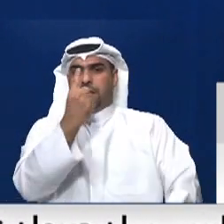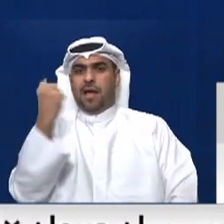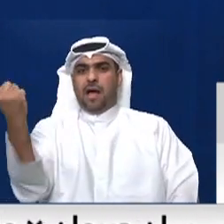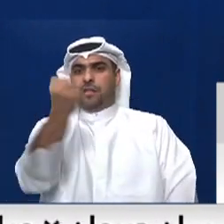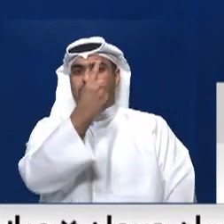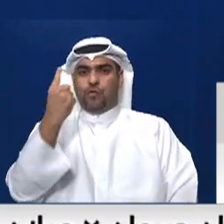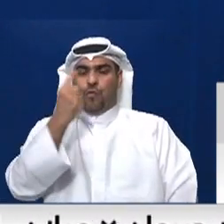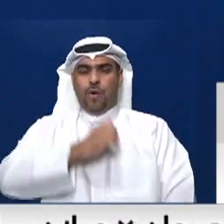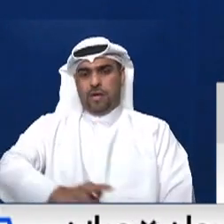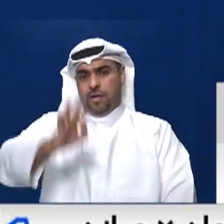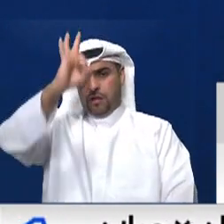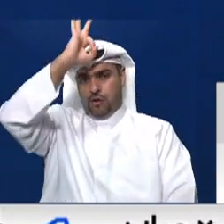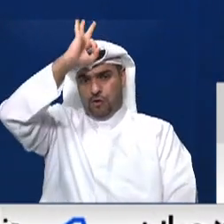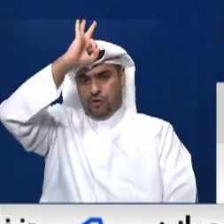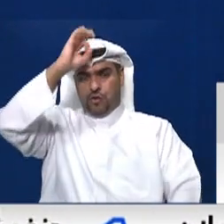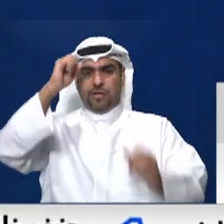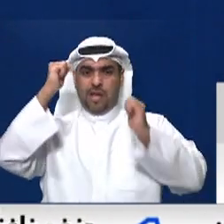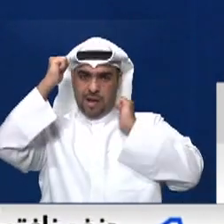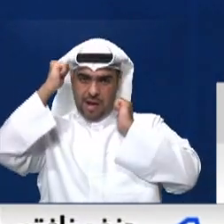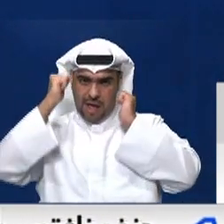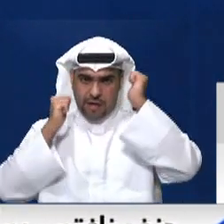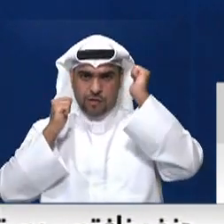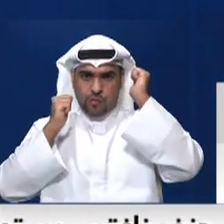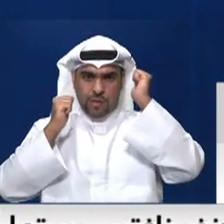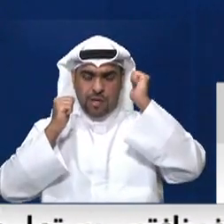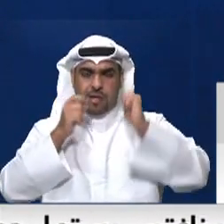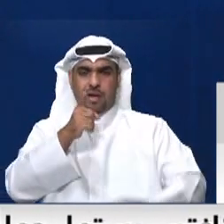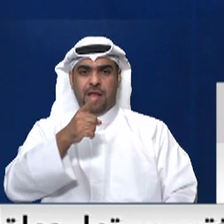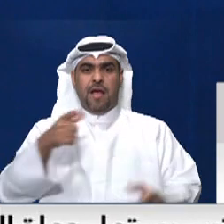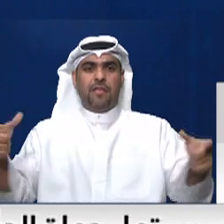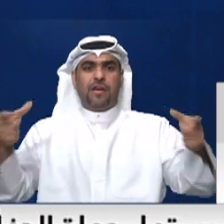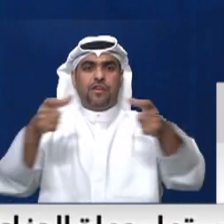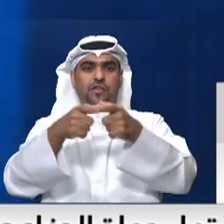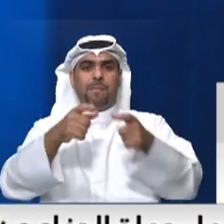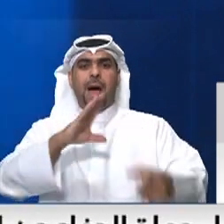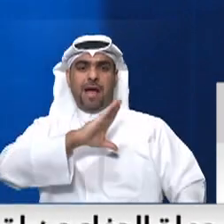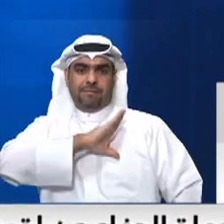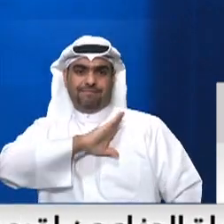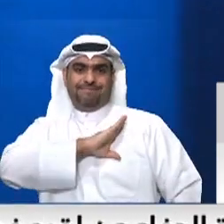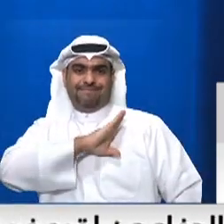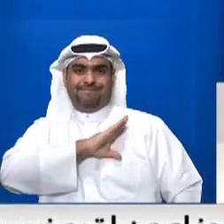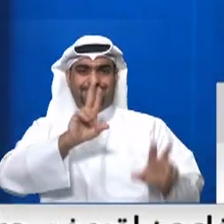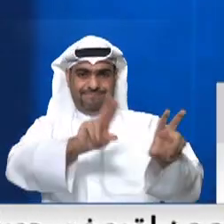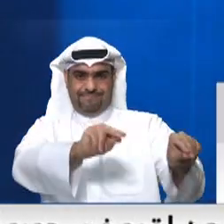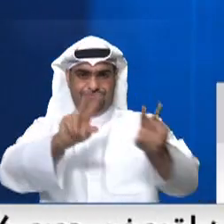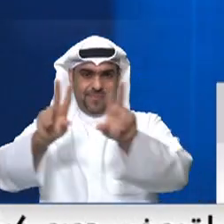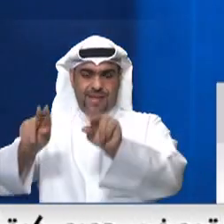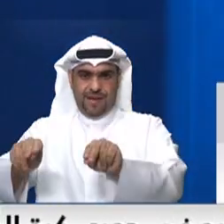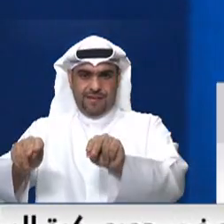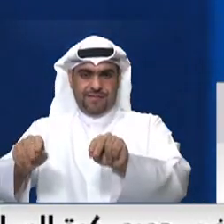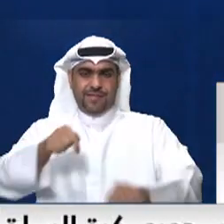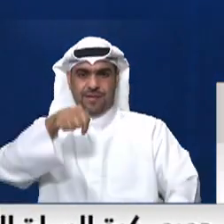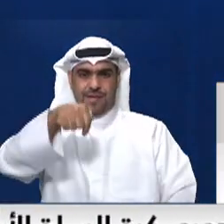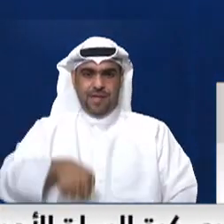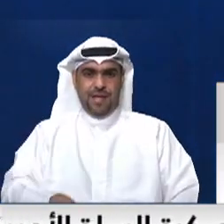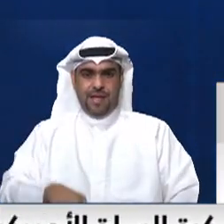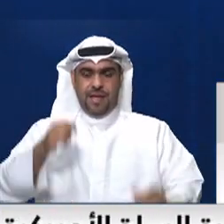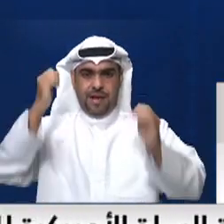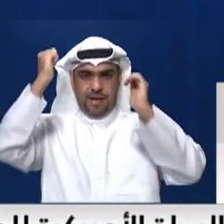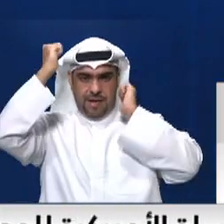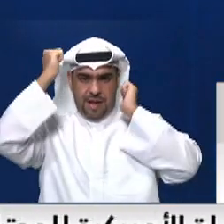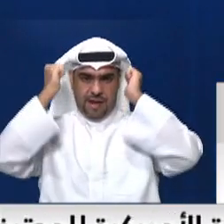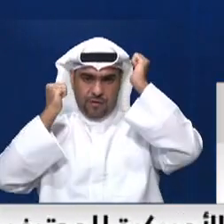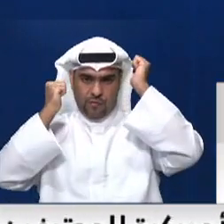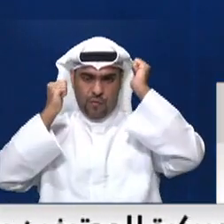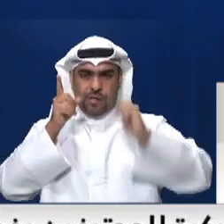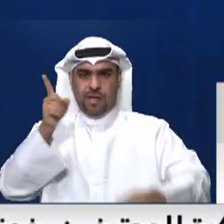لقوات الشرطة والدرك ذات الطابع العسكري شهد تسليم الرئاسة من الحرس المدني الإسباني